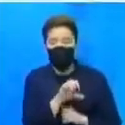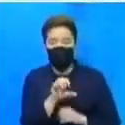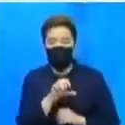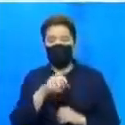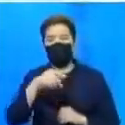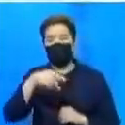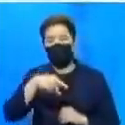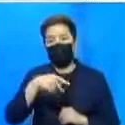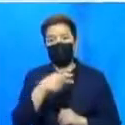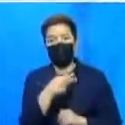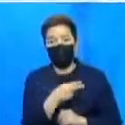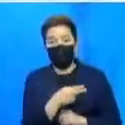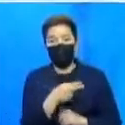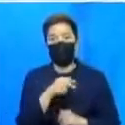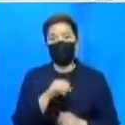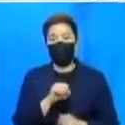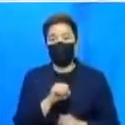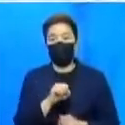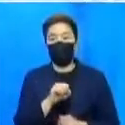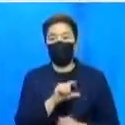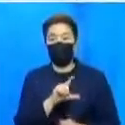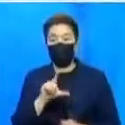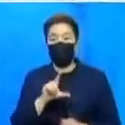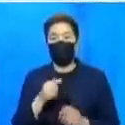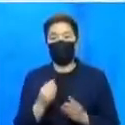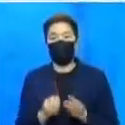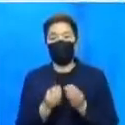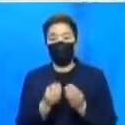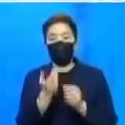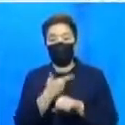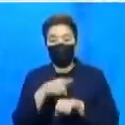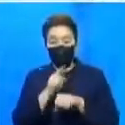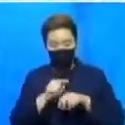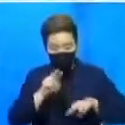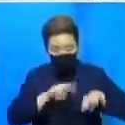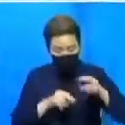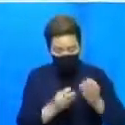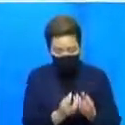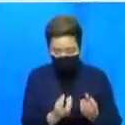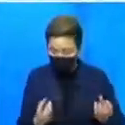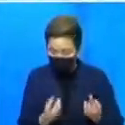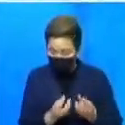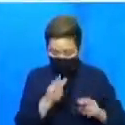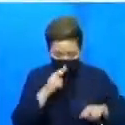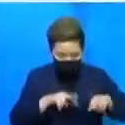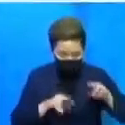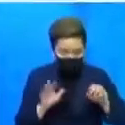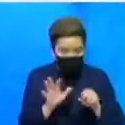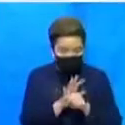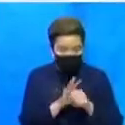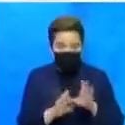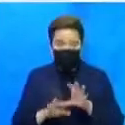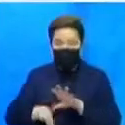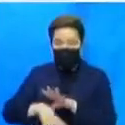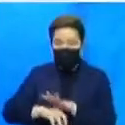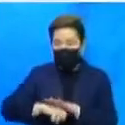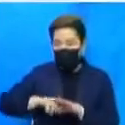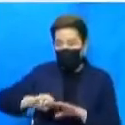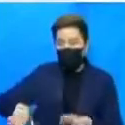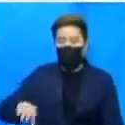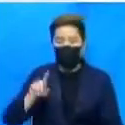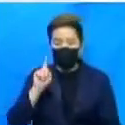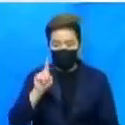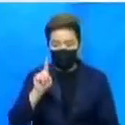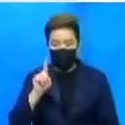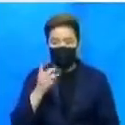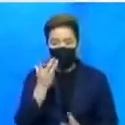พันหลักหมื่นหลักแสนและหลักล้านให้ประธานกรรมการตรวจสอบและสุ่มจับลูกบอลแสดงหลักออก1หลัก